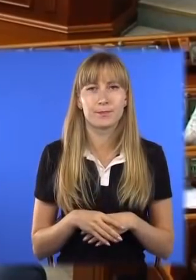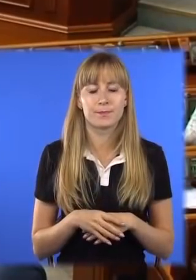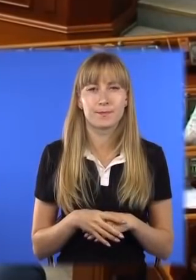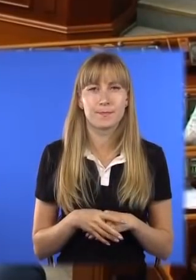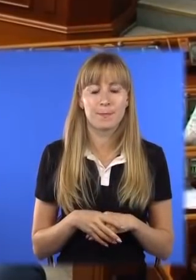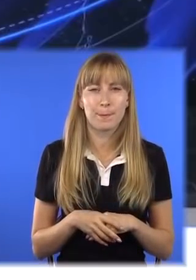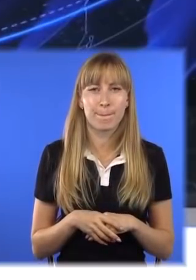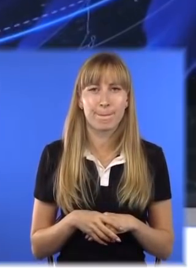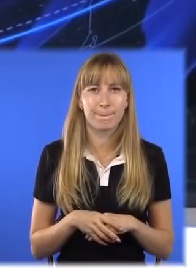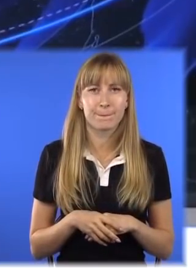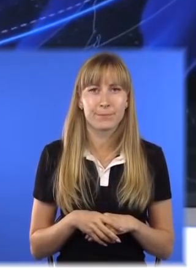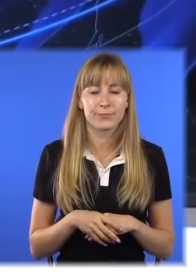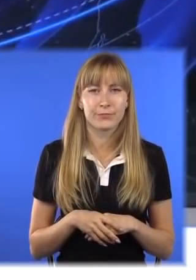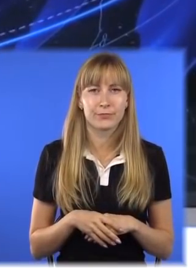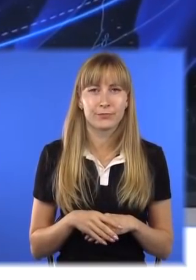міський.